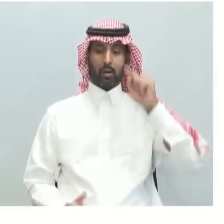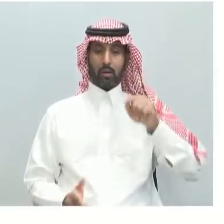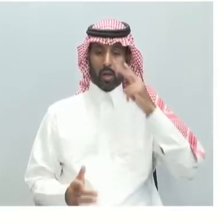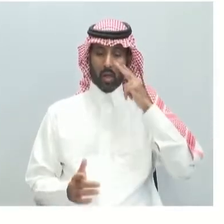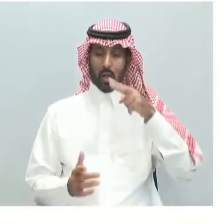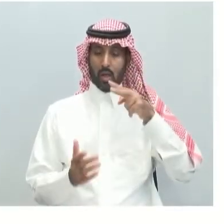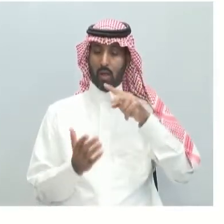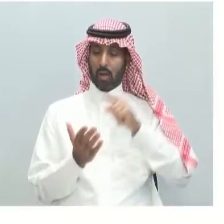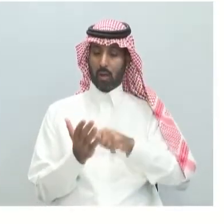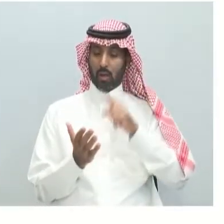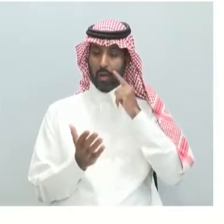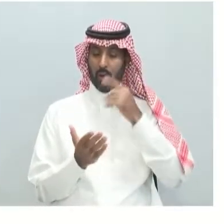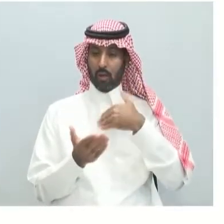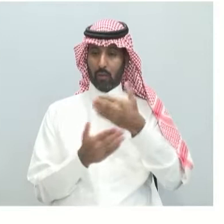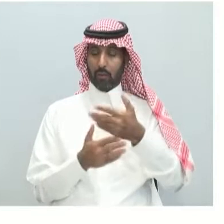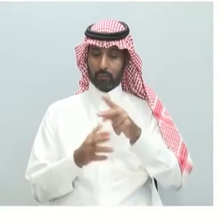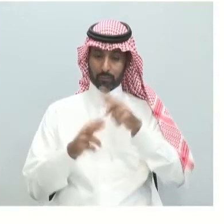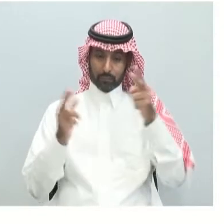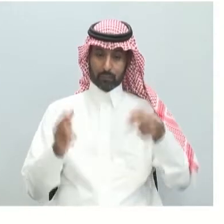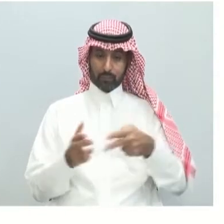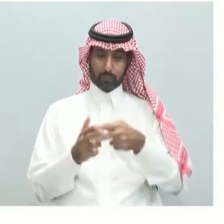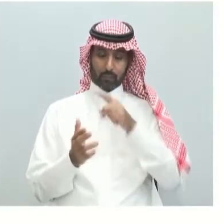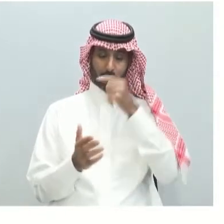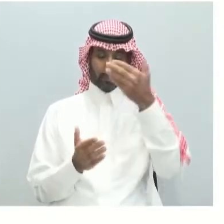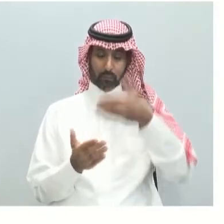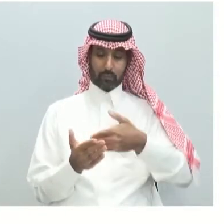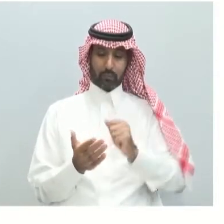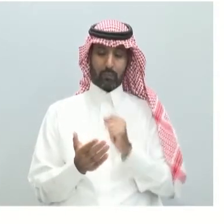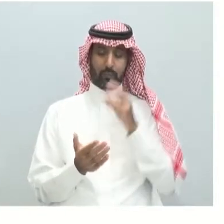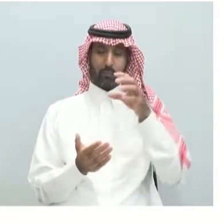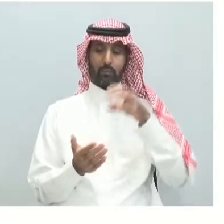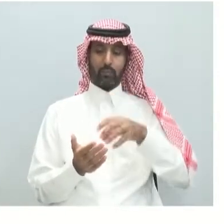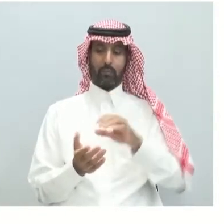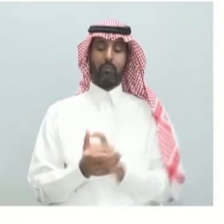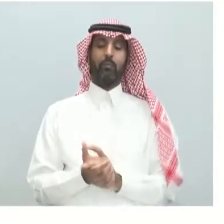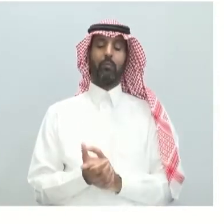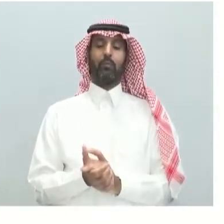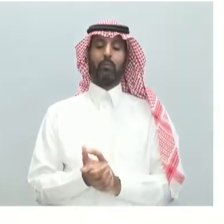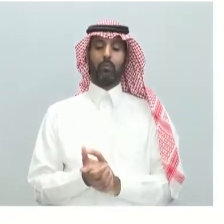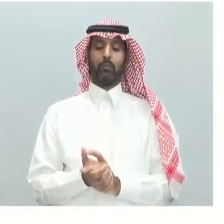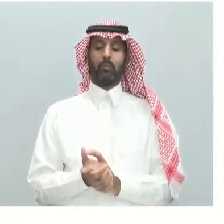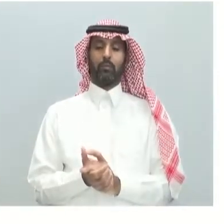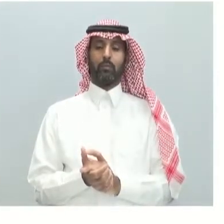بامكانك ان تعود اليه وتطلع على ما وضع في داخله